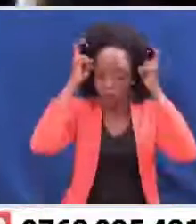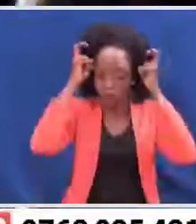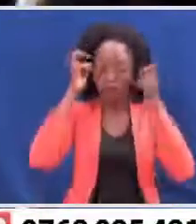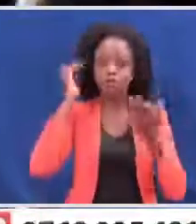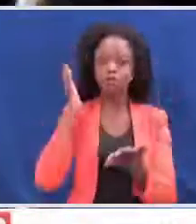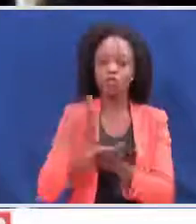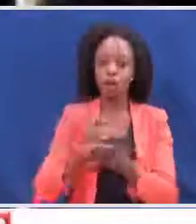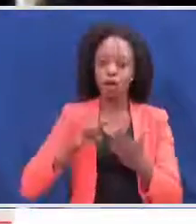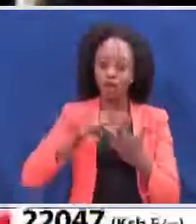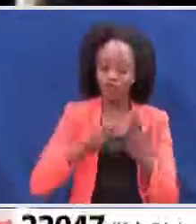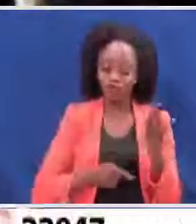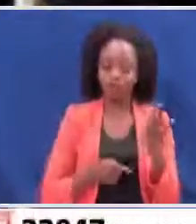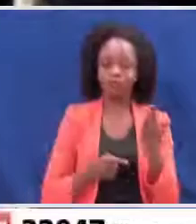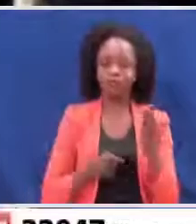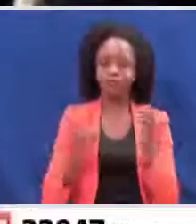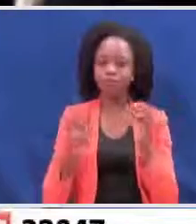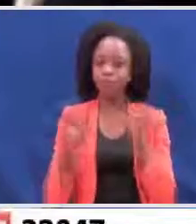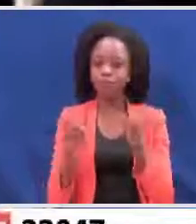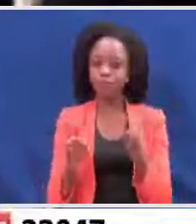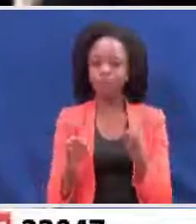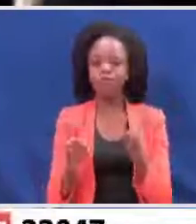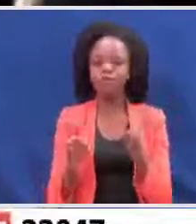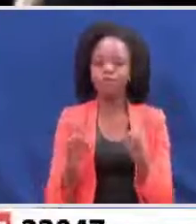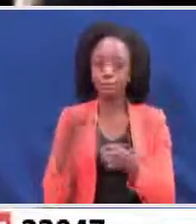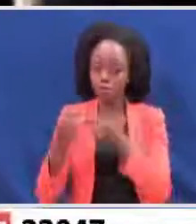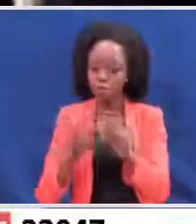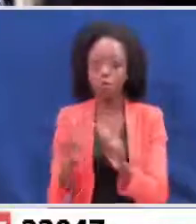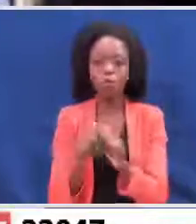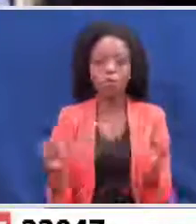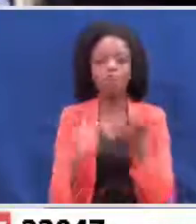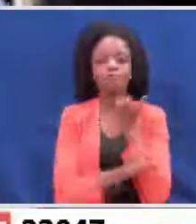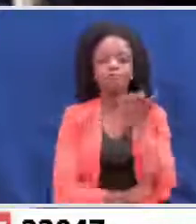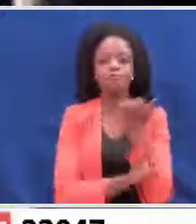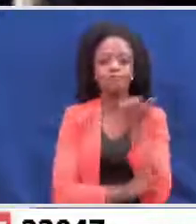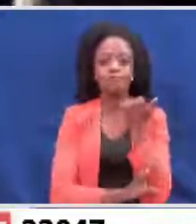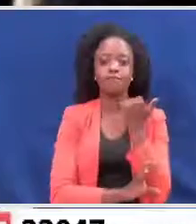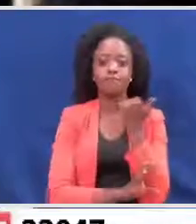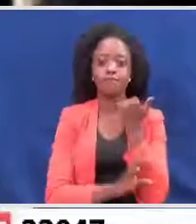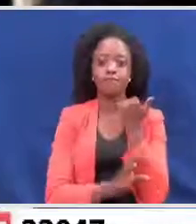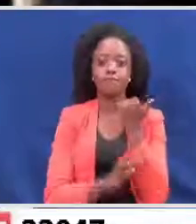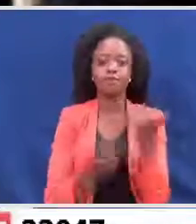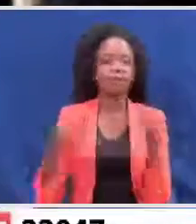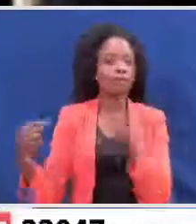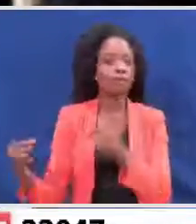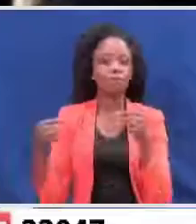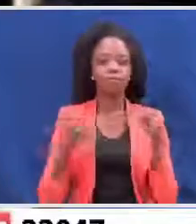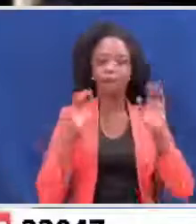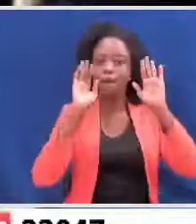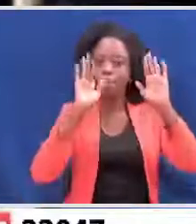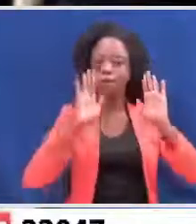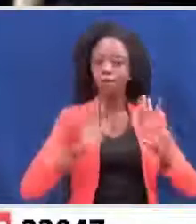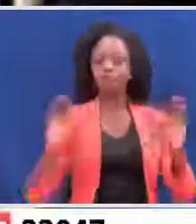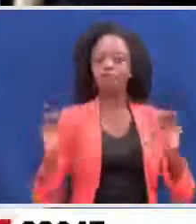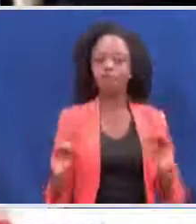detail. Mkielewa sawa sawa tutaenda mbele na nchi yetu. Hakuna haja ya mivurutano.